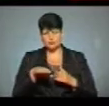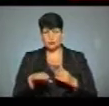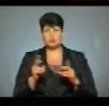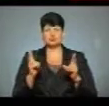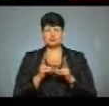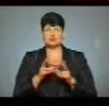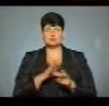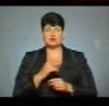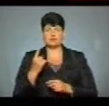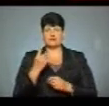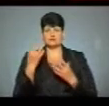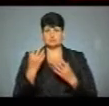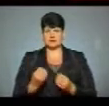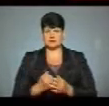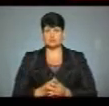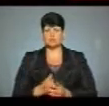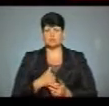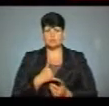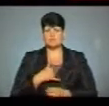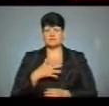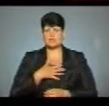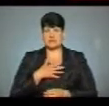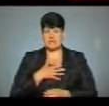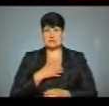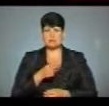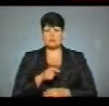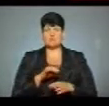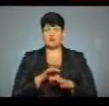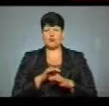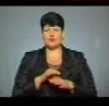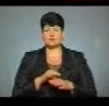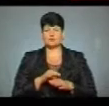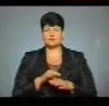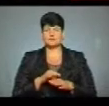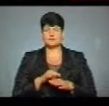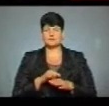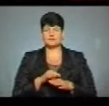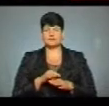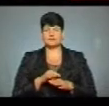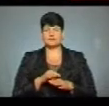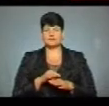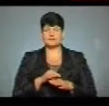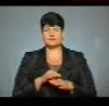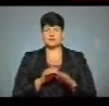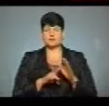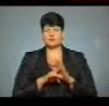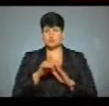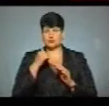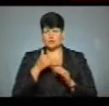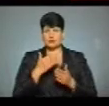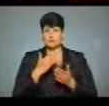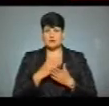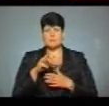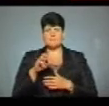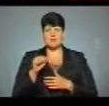«Дзвони Лемківщини». В нас в Канаді ми переводимо такі події. На початку року ми маємо